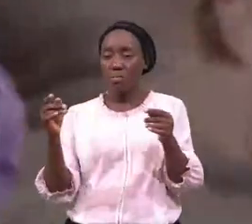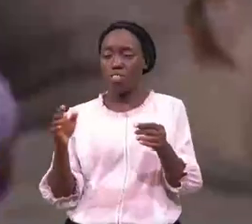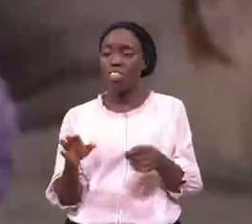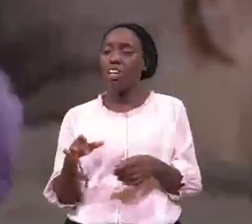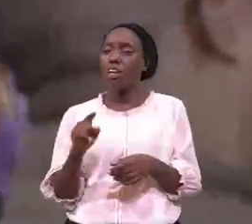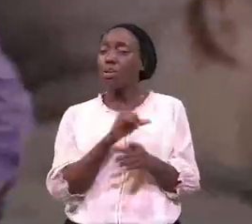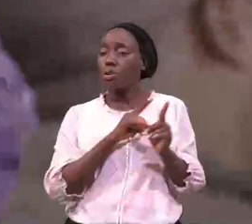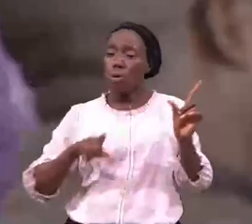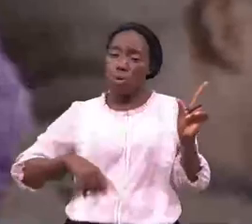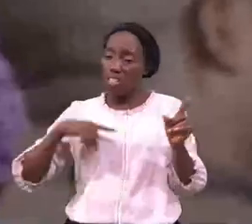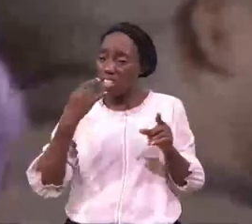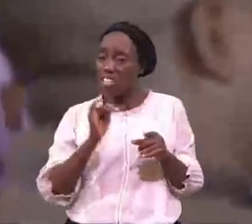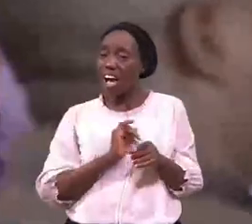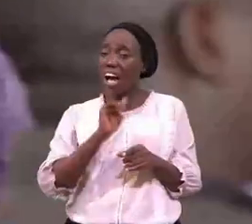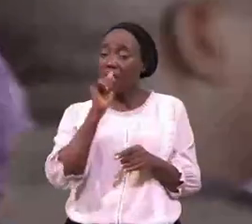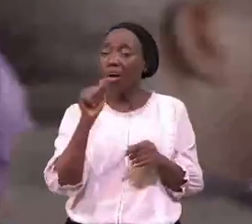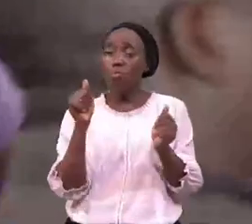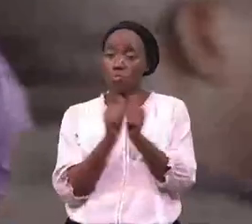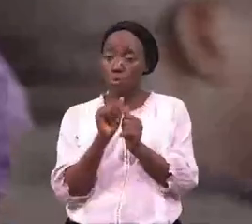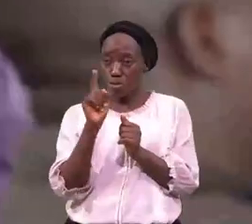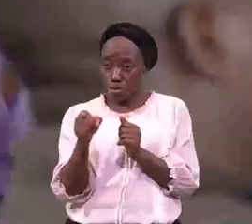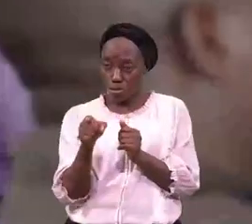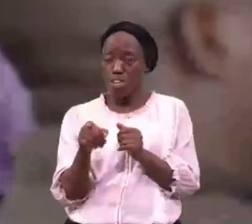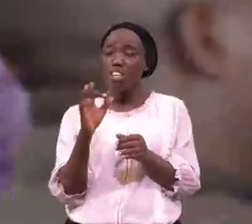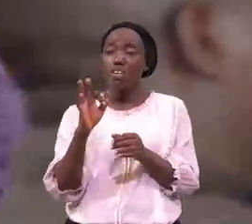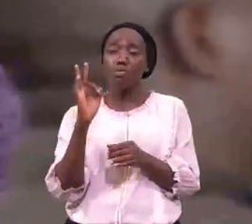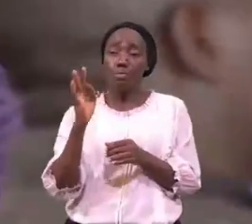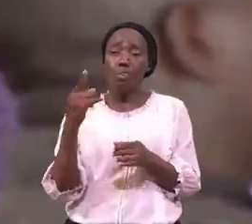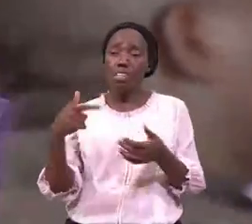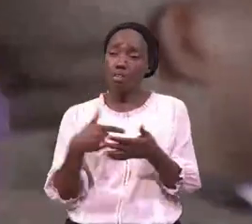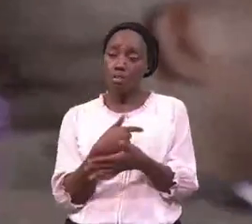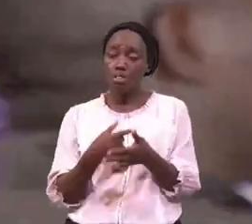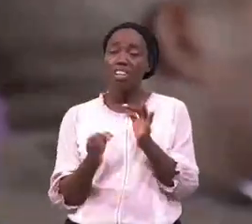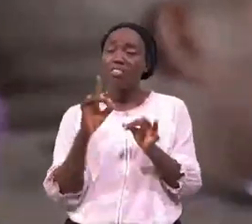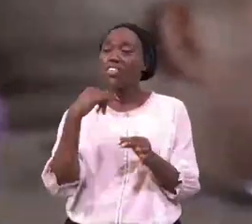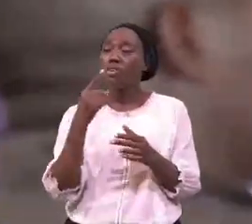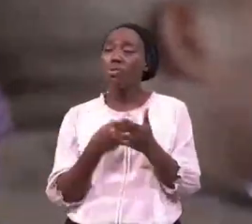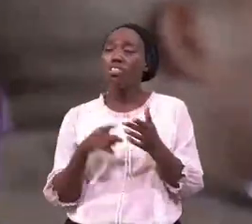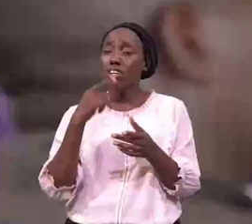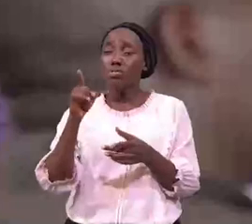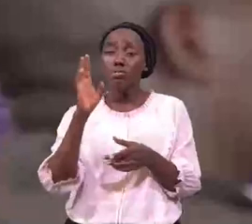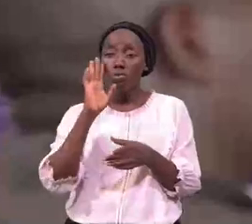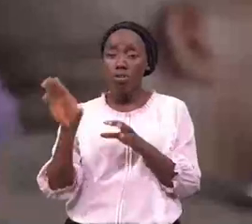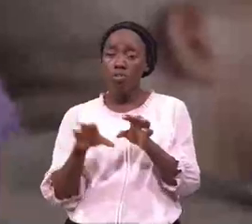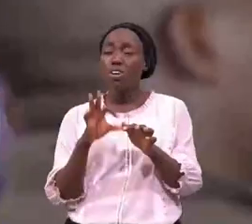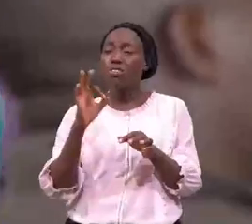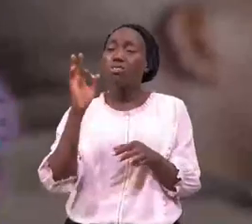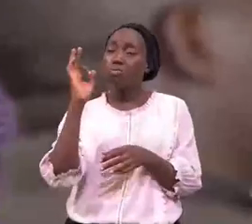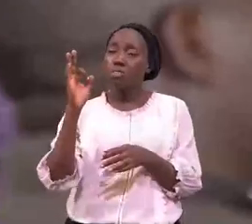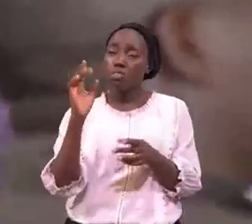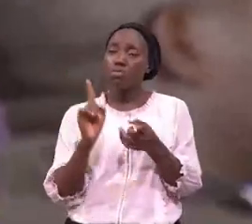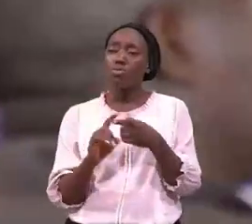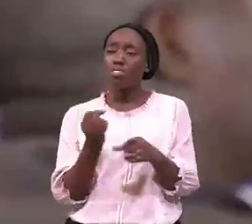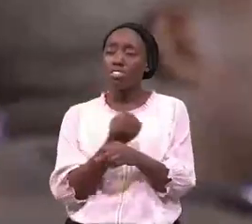toi. Si tu prêches l'évangile, si tu fais ce qu'il veut que tu fasses, si tu prêches pour sauver